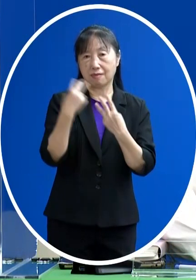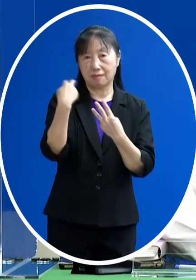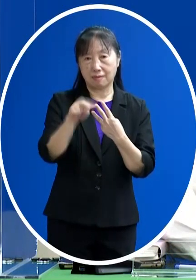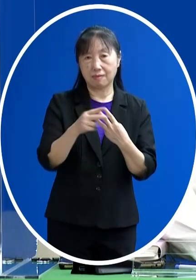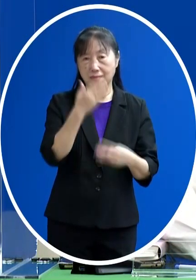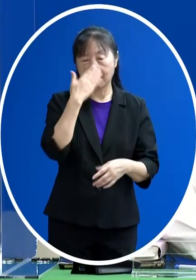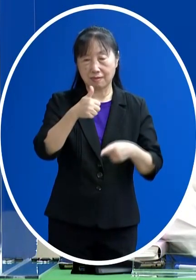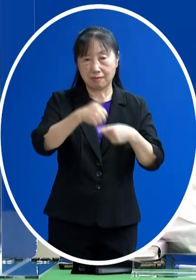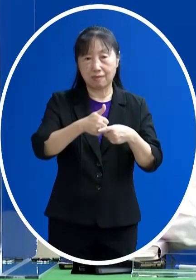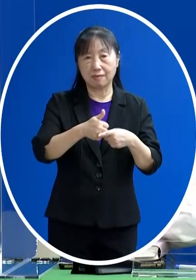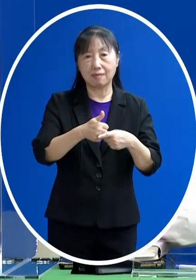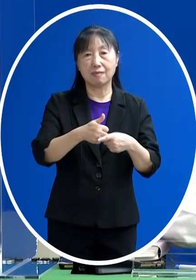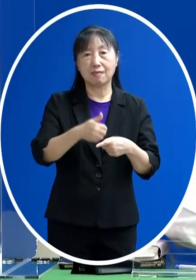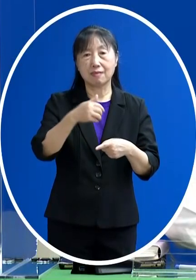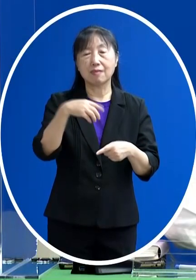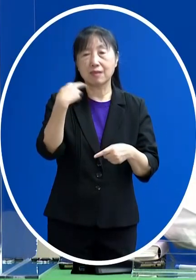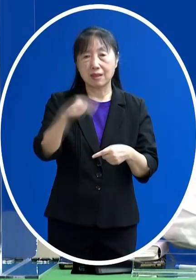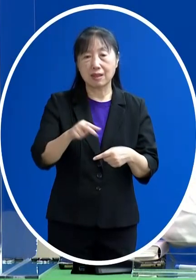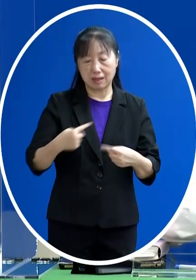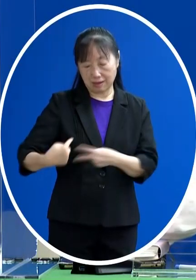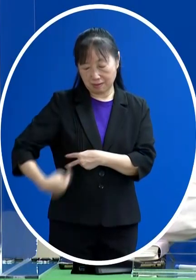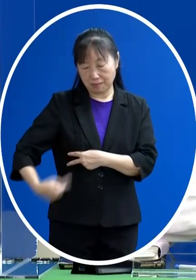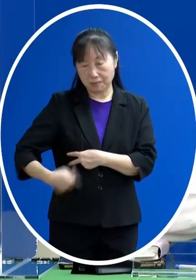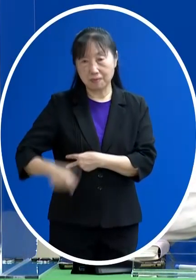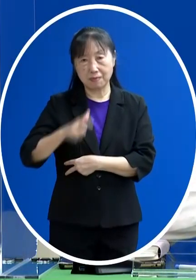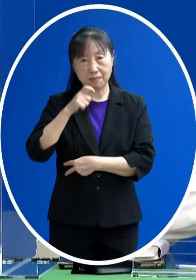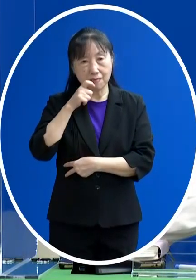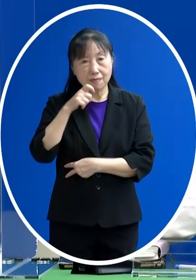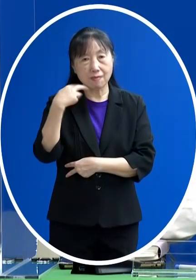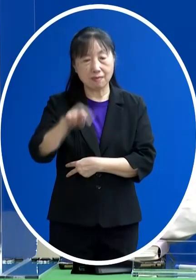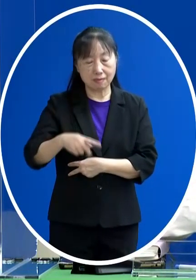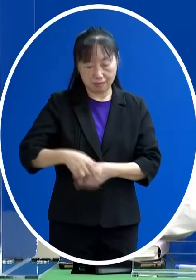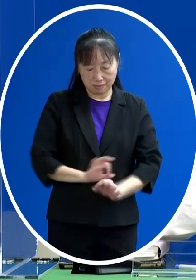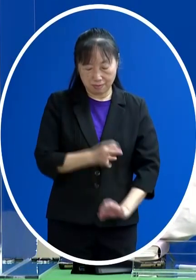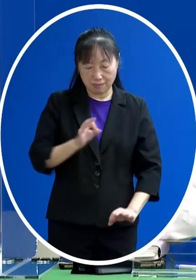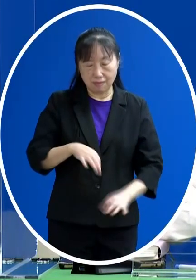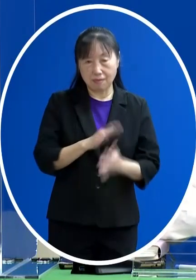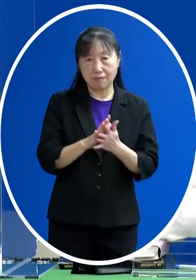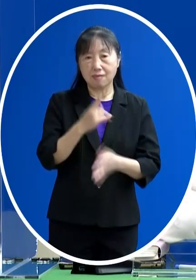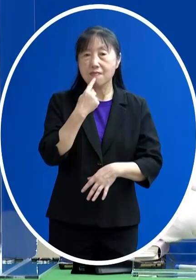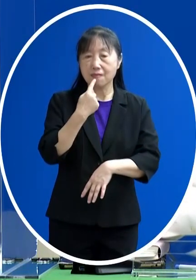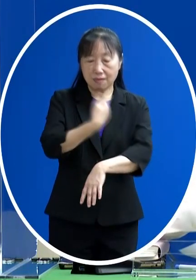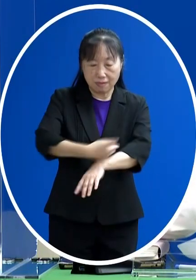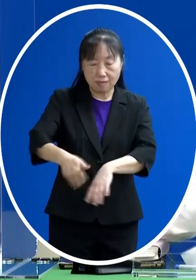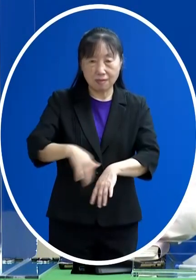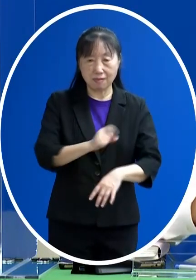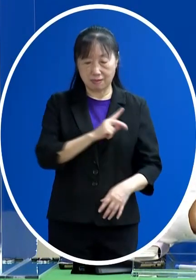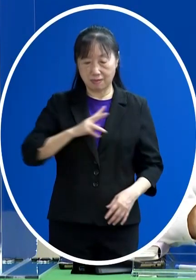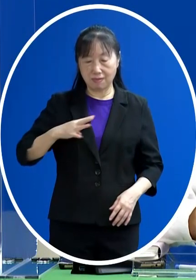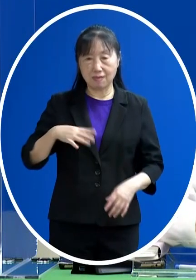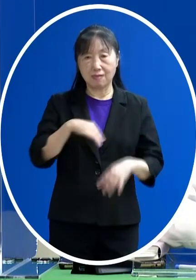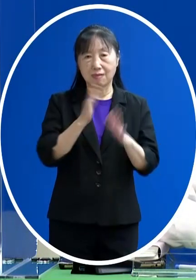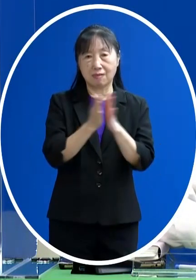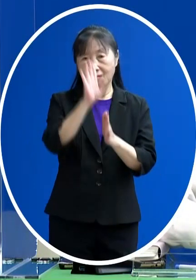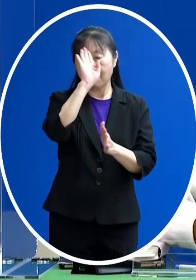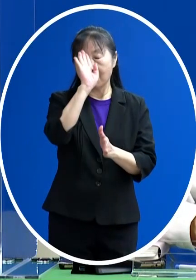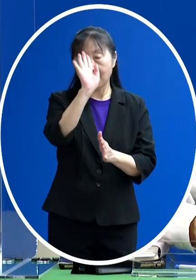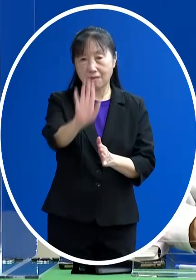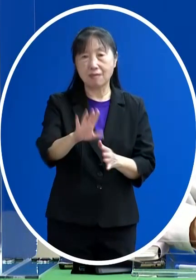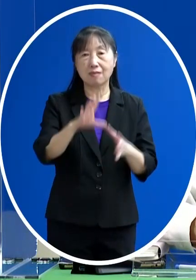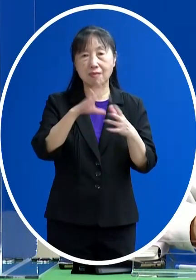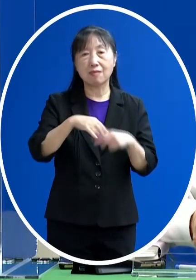休克，也有这个肝硬化合并肠胃道出血，所以是。本身的这个共病加上新冠肺炎出